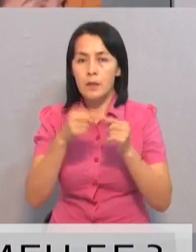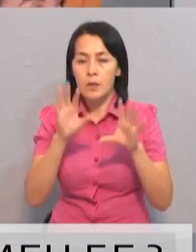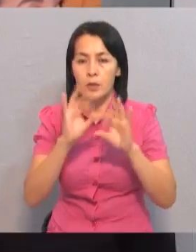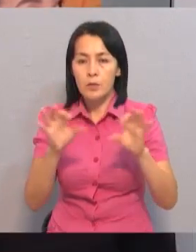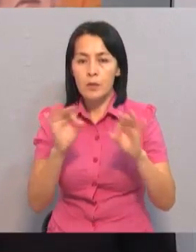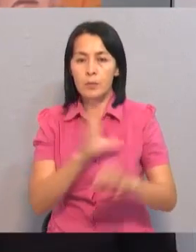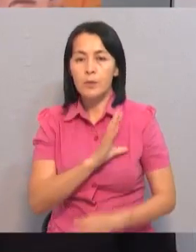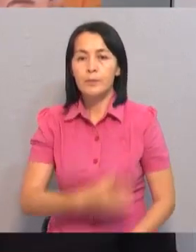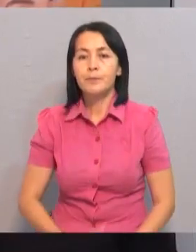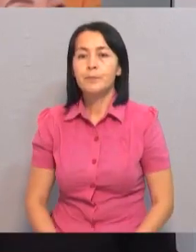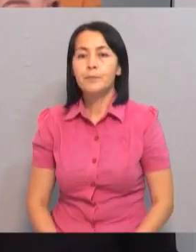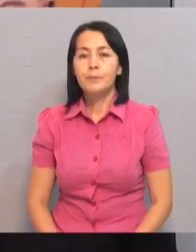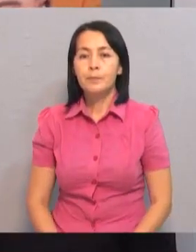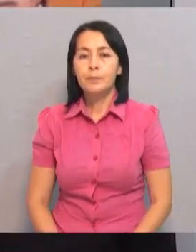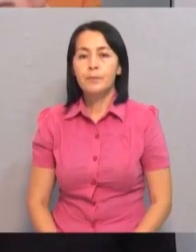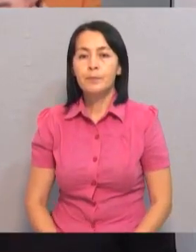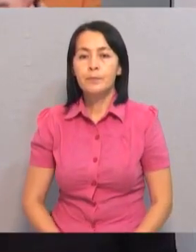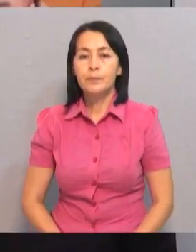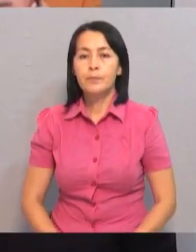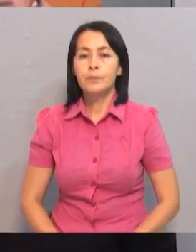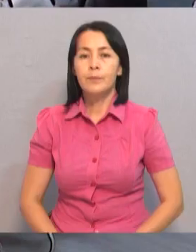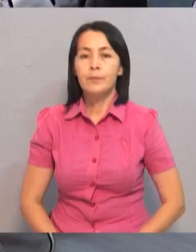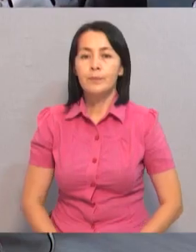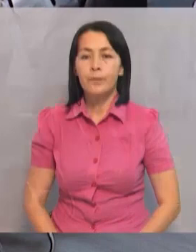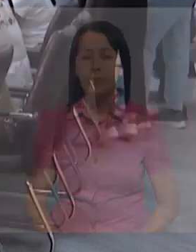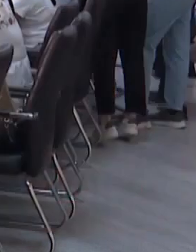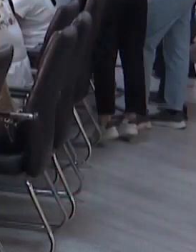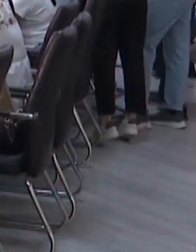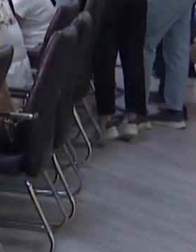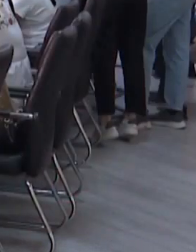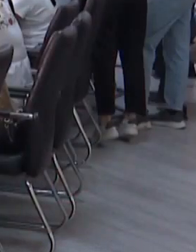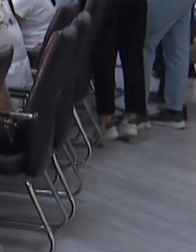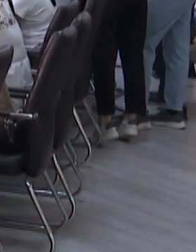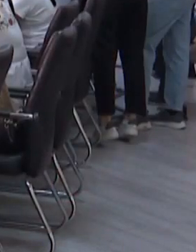түсініктеме берілді. Лаура Сарман, Алмаз Данабекұлы, Нұрланбек Саидов, жаңалықтар.